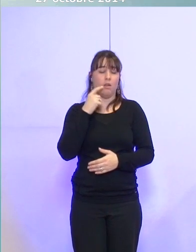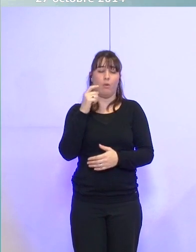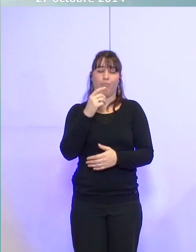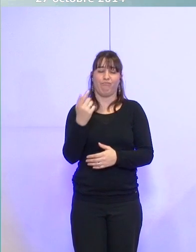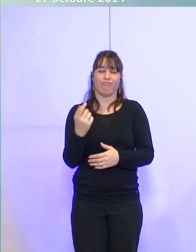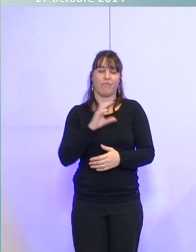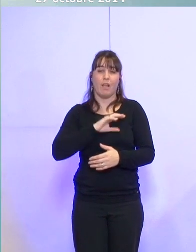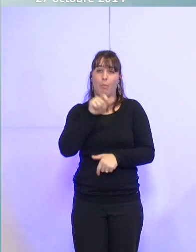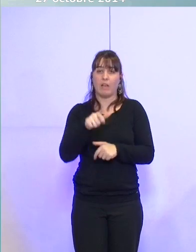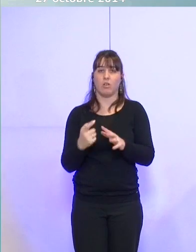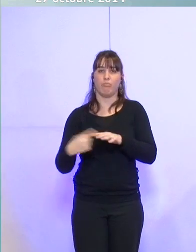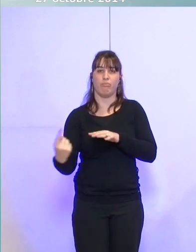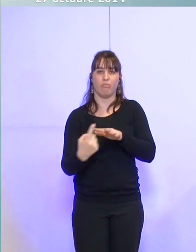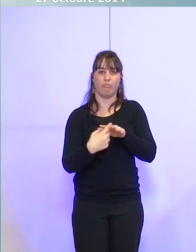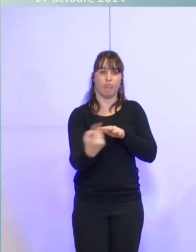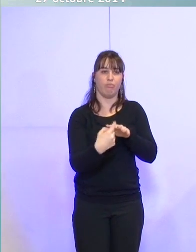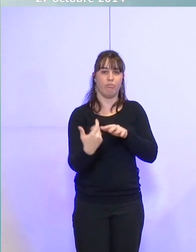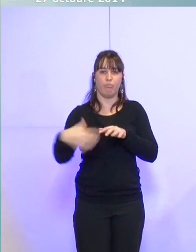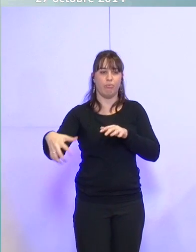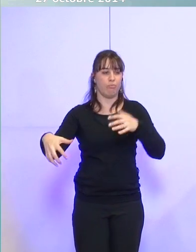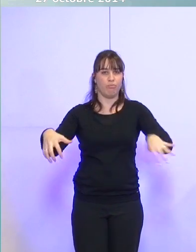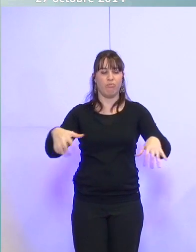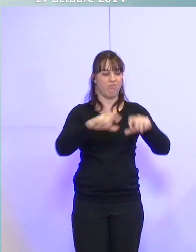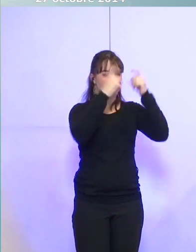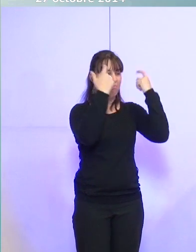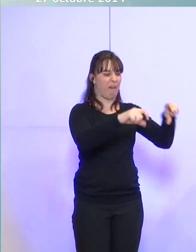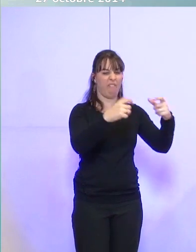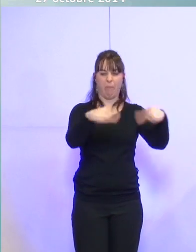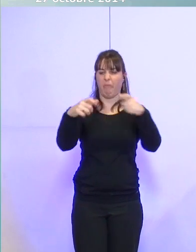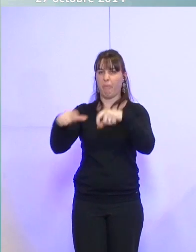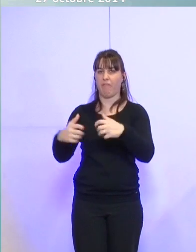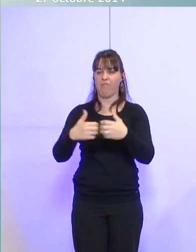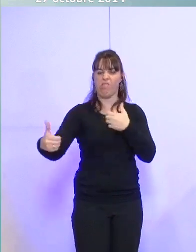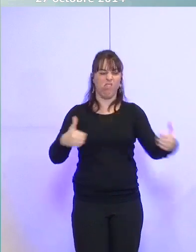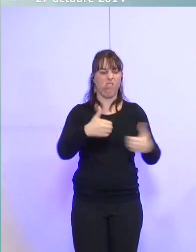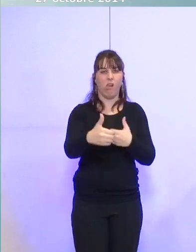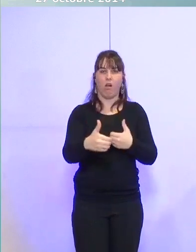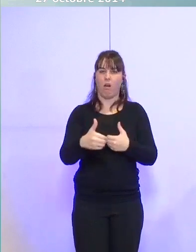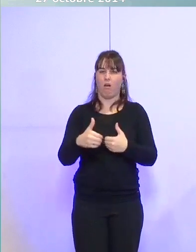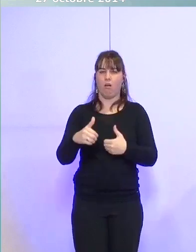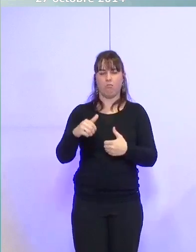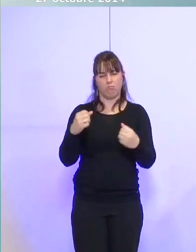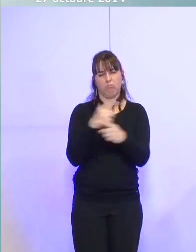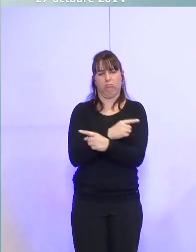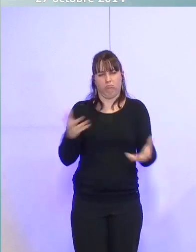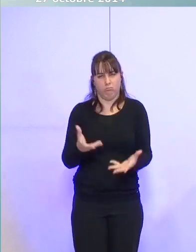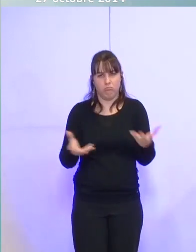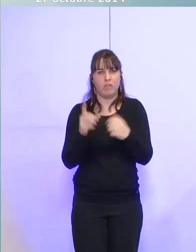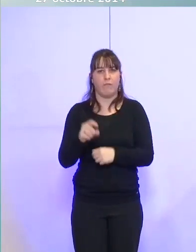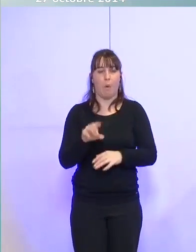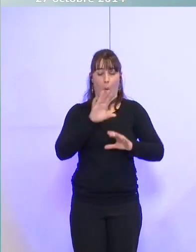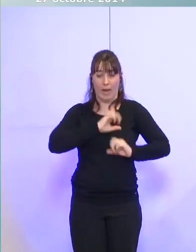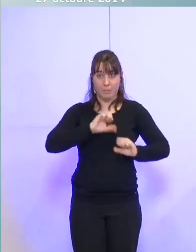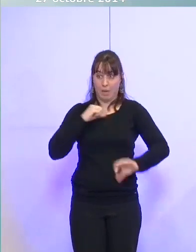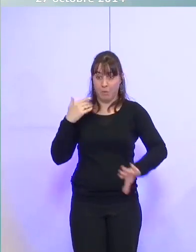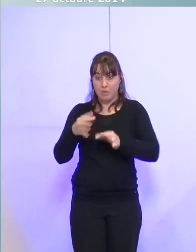de les mettre dans des cases séparées. À l'avenir, Si cette expérimentation